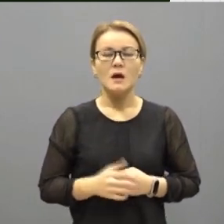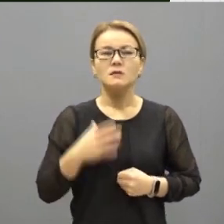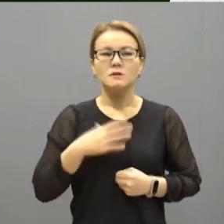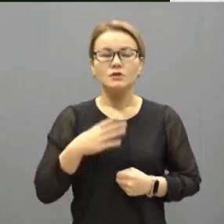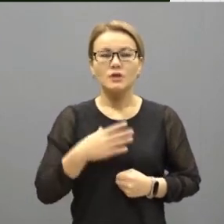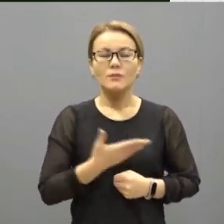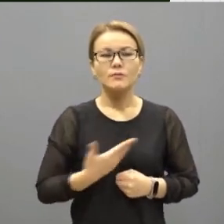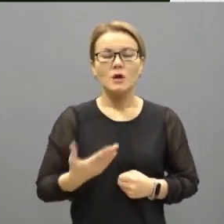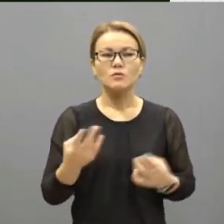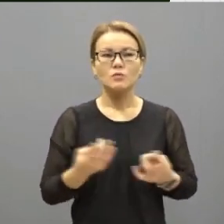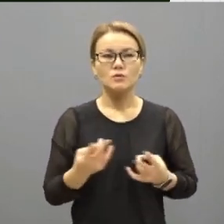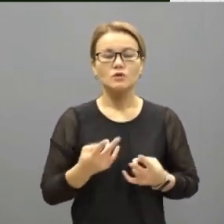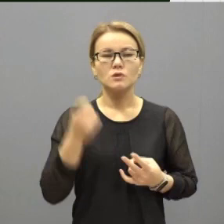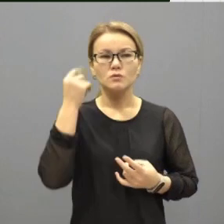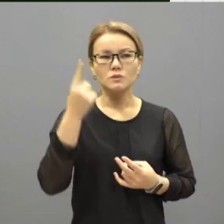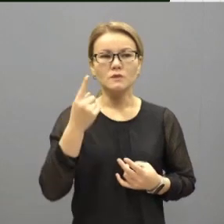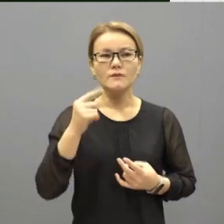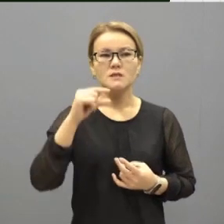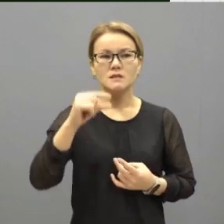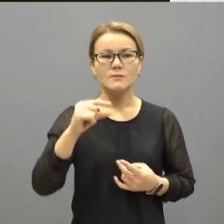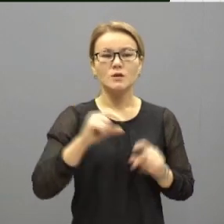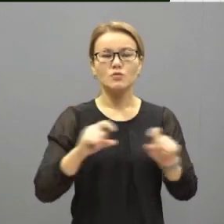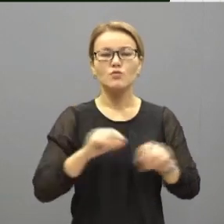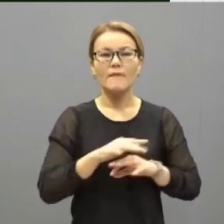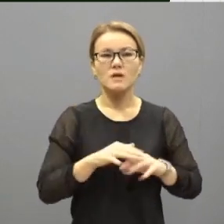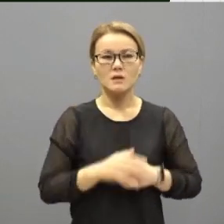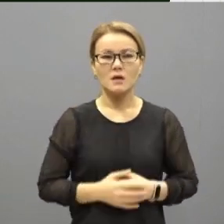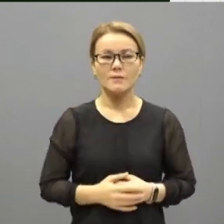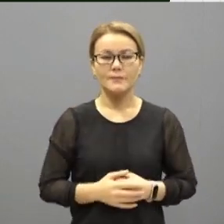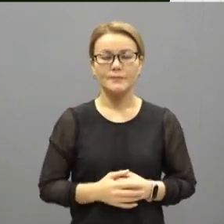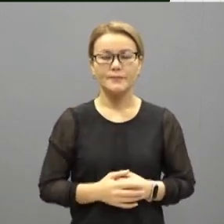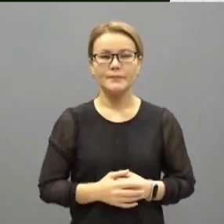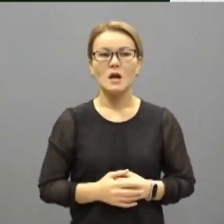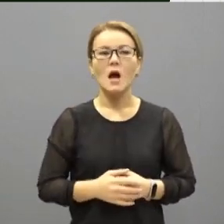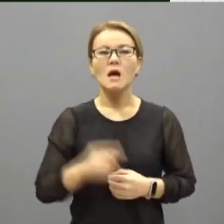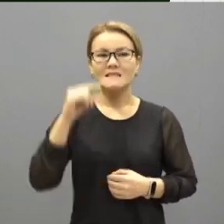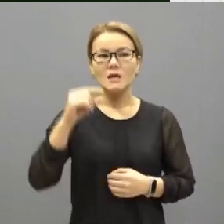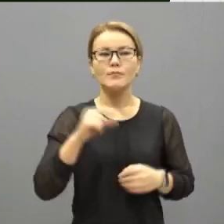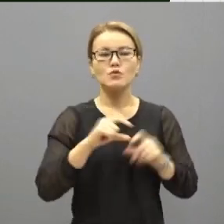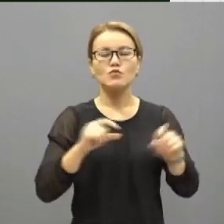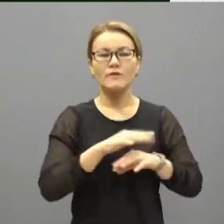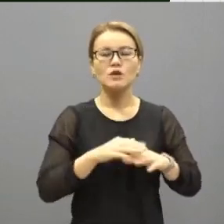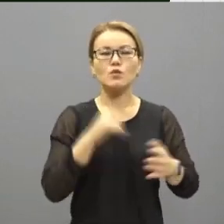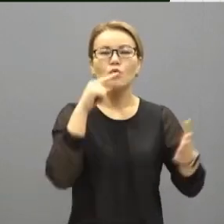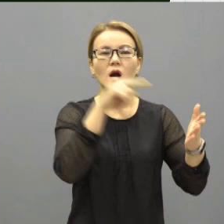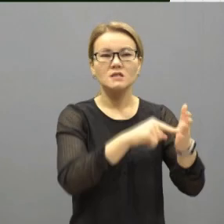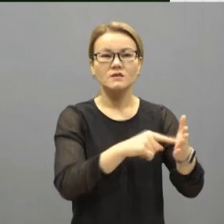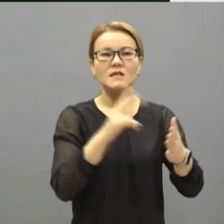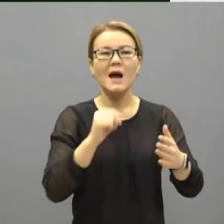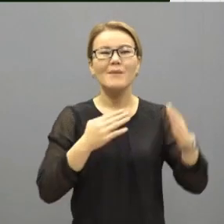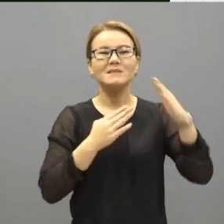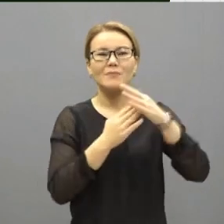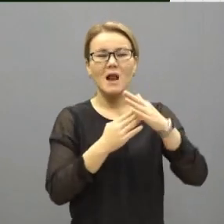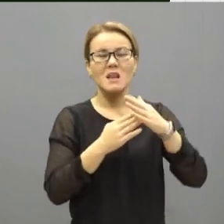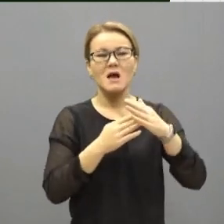Зачем нам нужно определять степень уравнения? Степень уравнения указывает на максимально